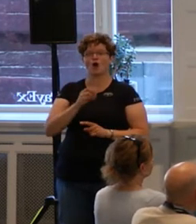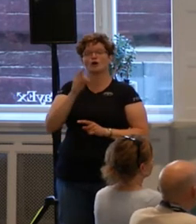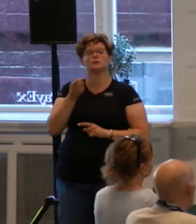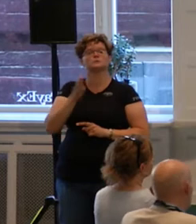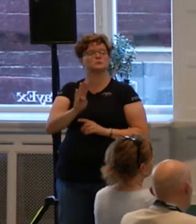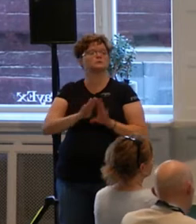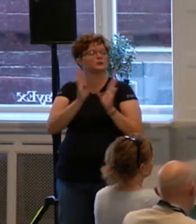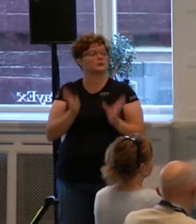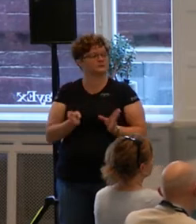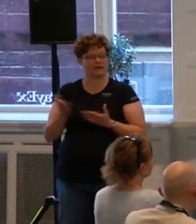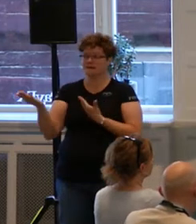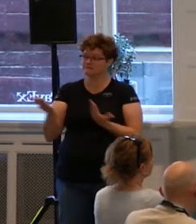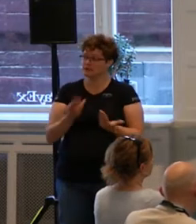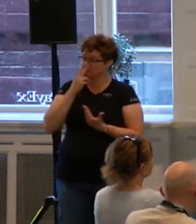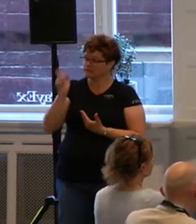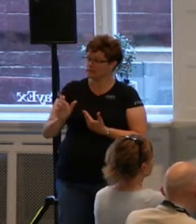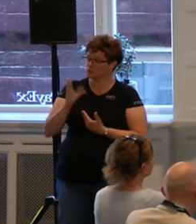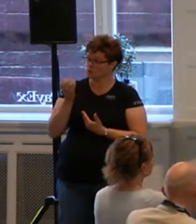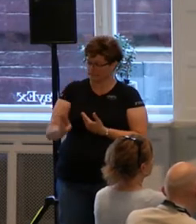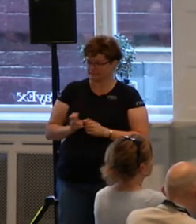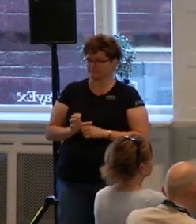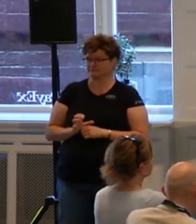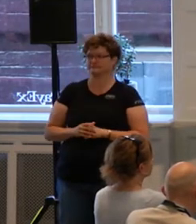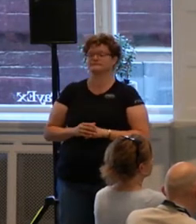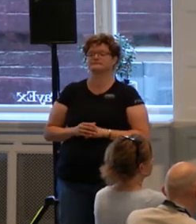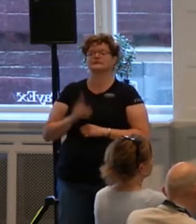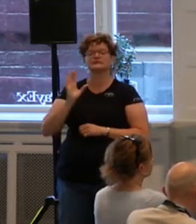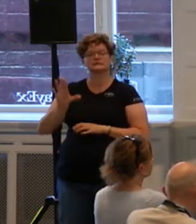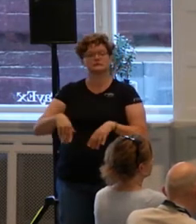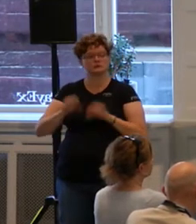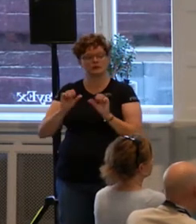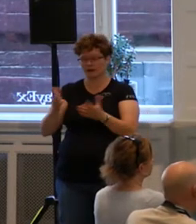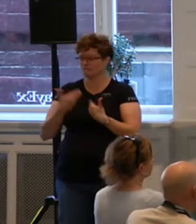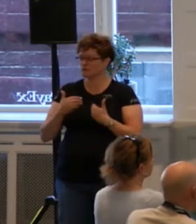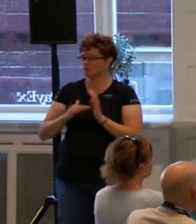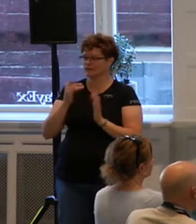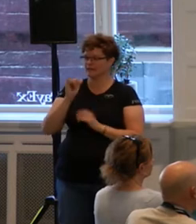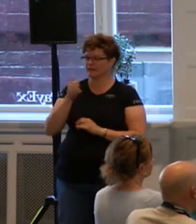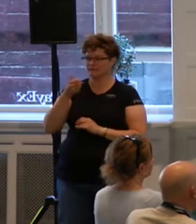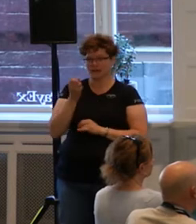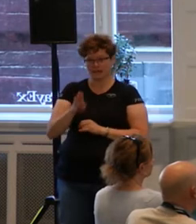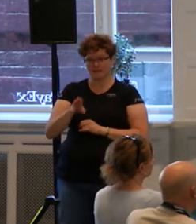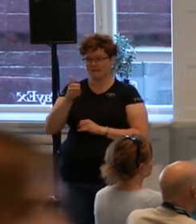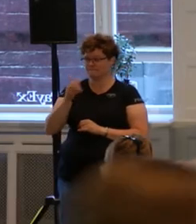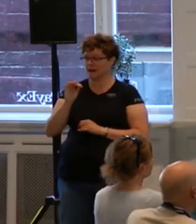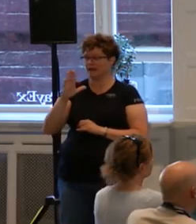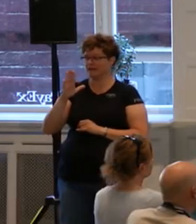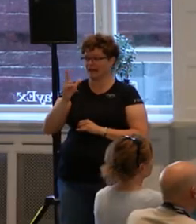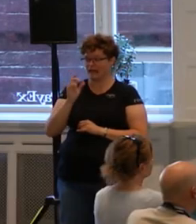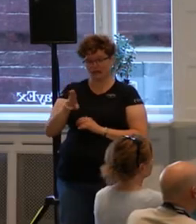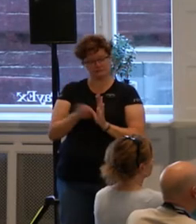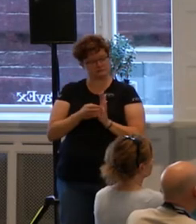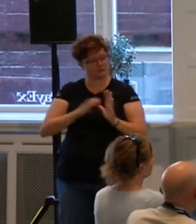Öresundshuset. Välkommen att se dig Jonas Nygren. Uppdraget du har fått av Ibrahim Baylan var alltså, beskriv det